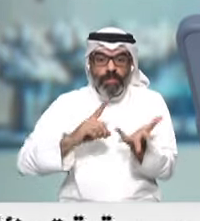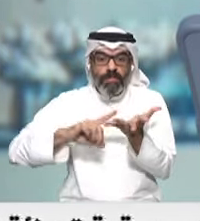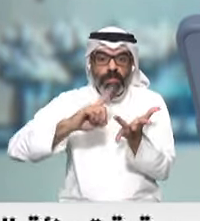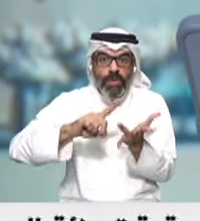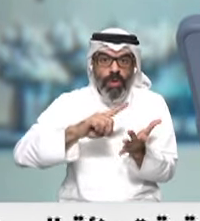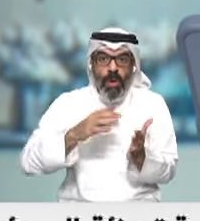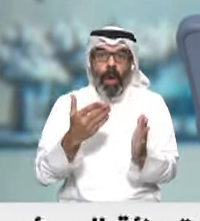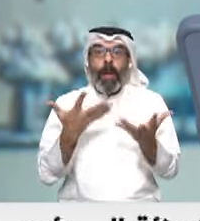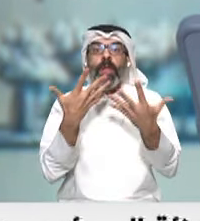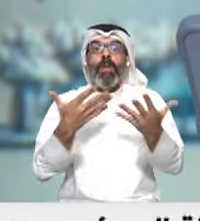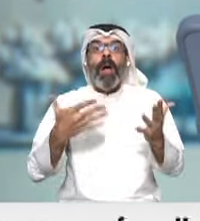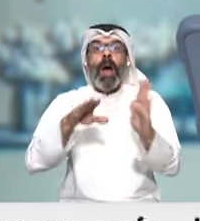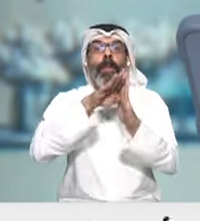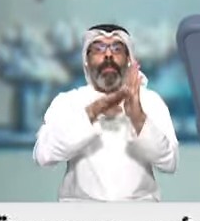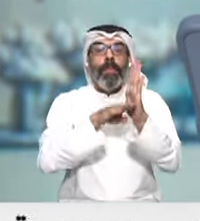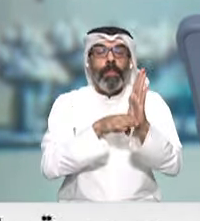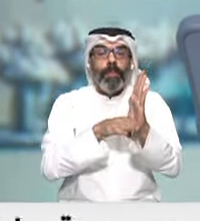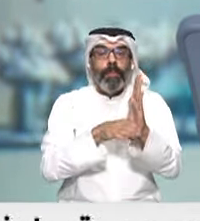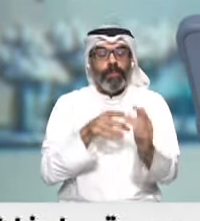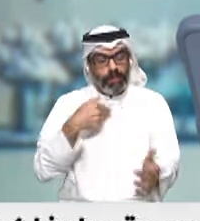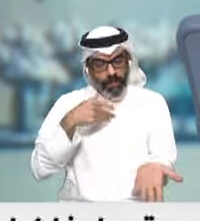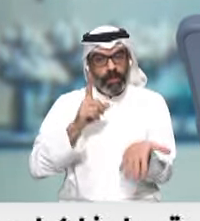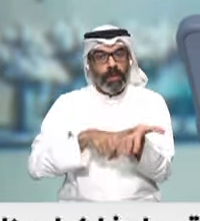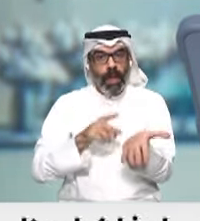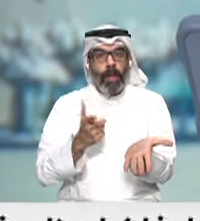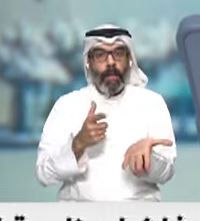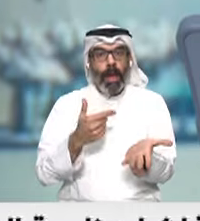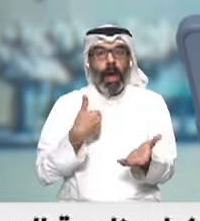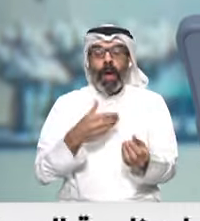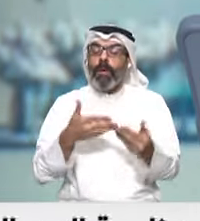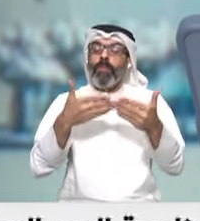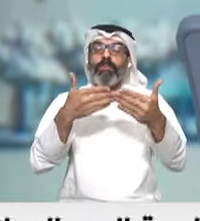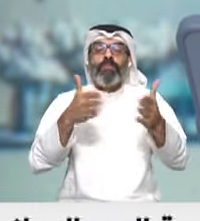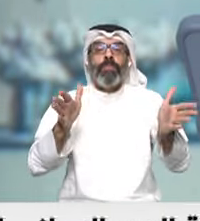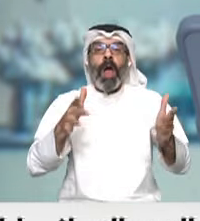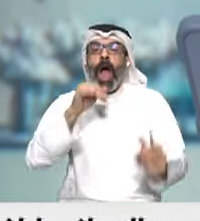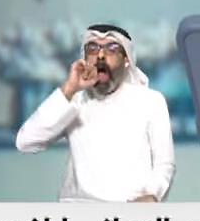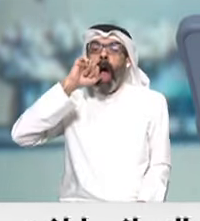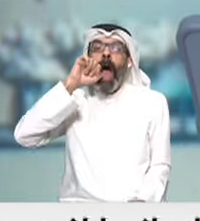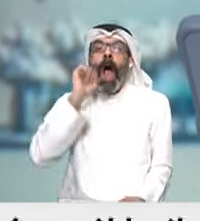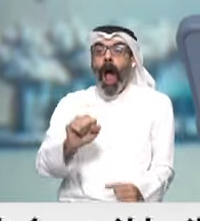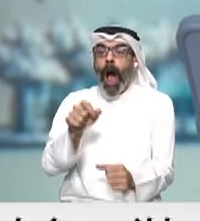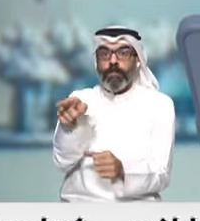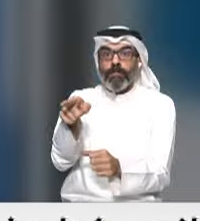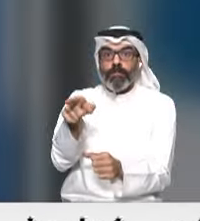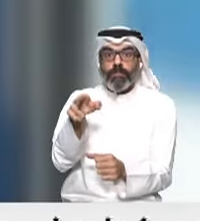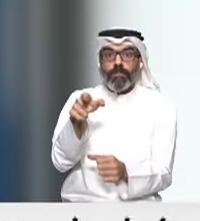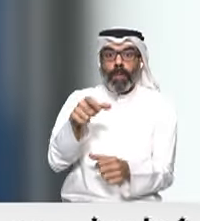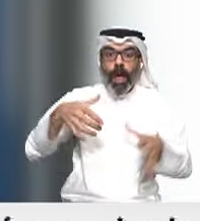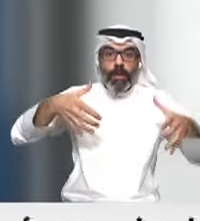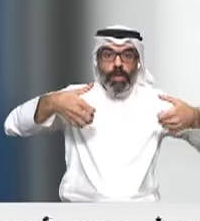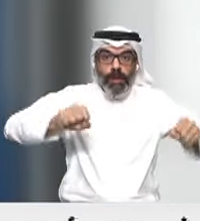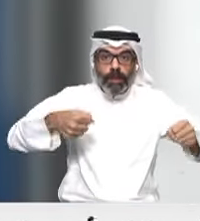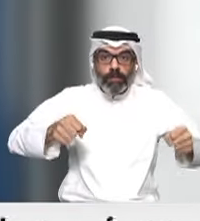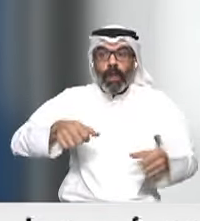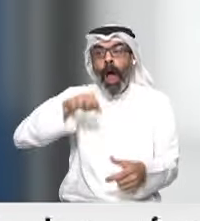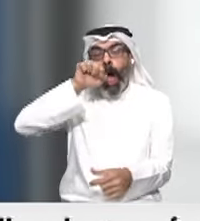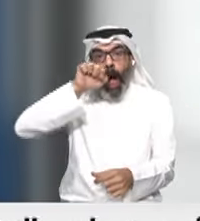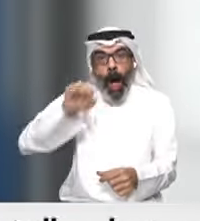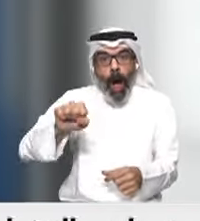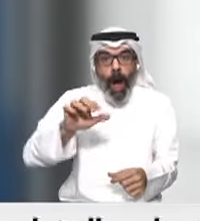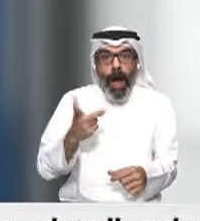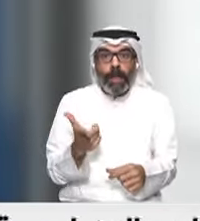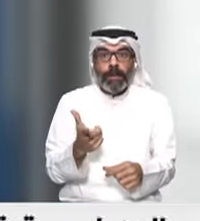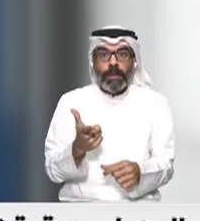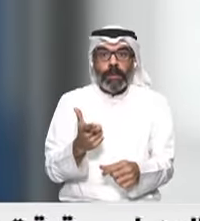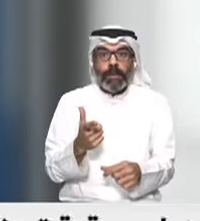تطبيق سهل اكيد الخدمه متاحه للمركبات الخاصه والدراجات الناريه الخاصه